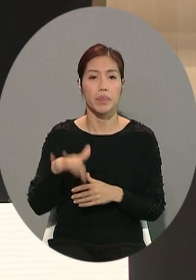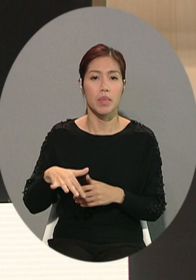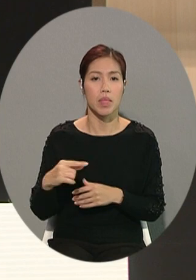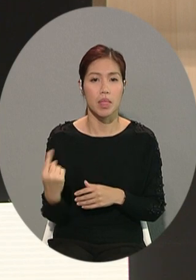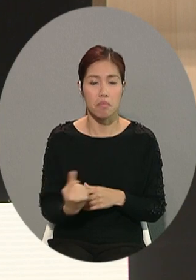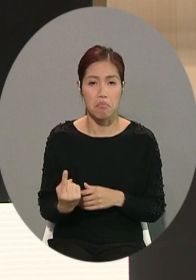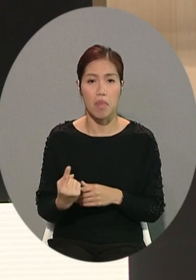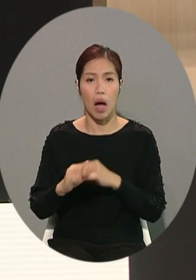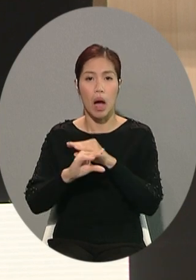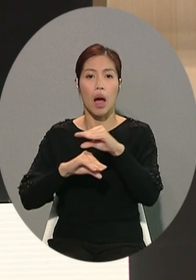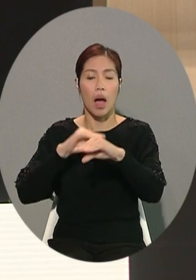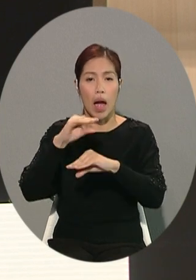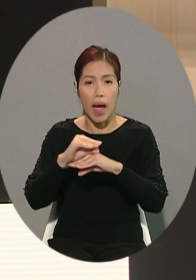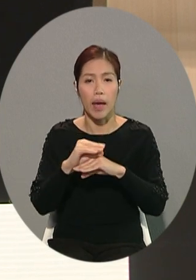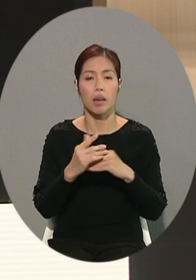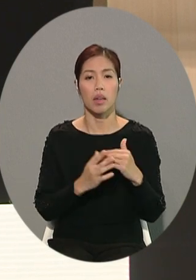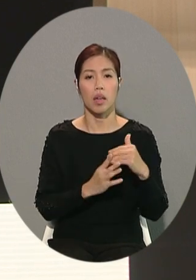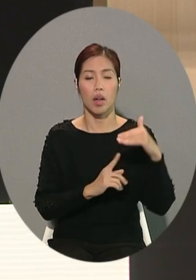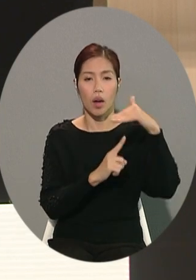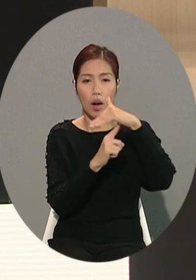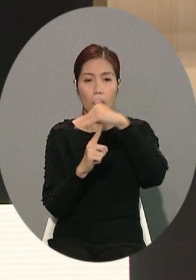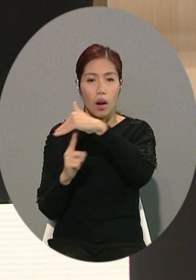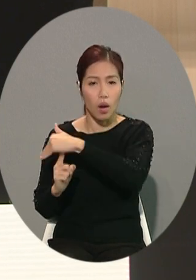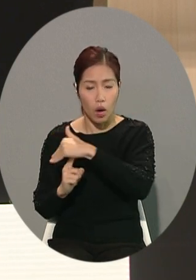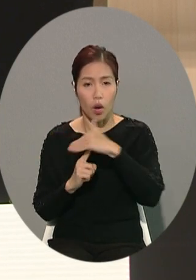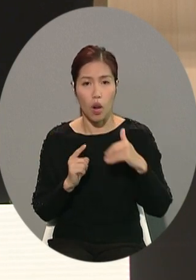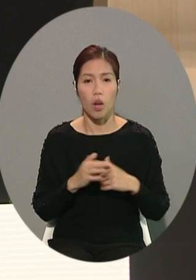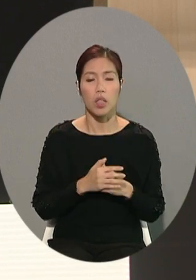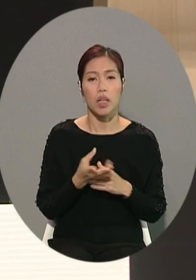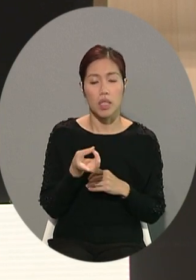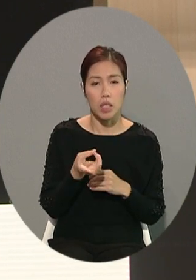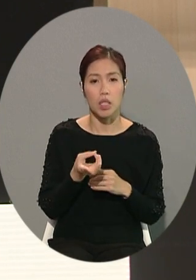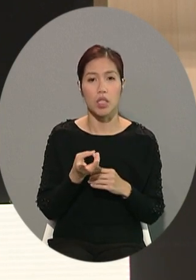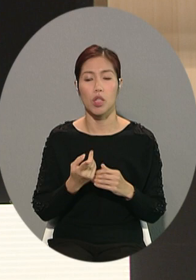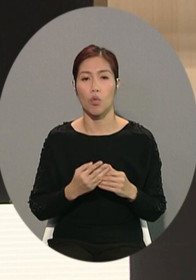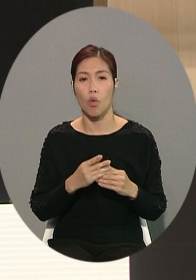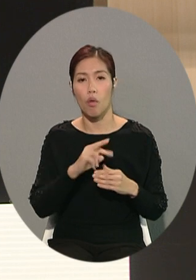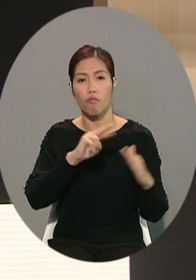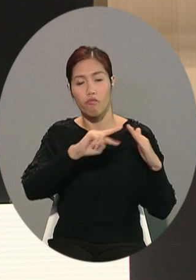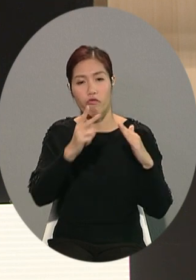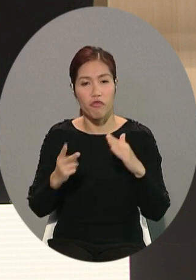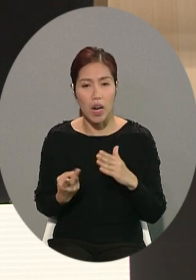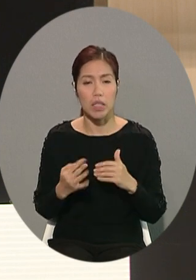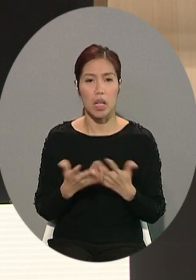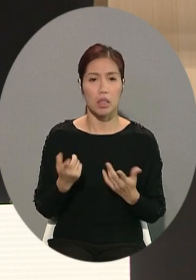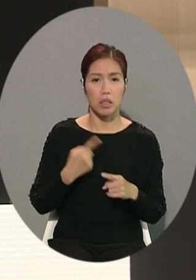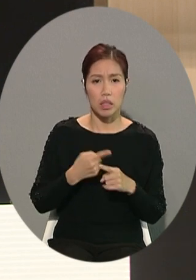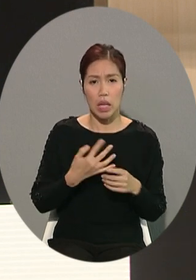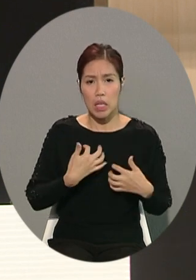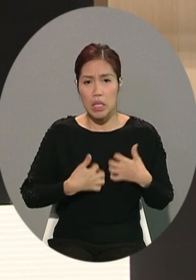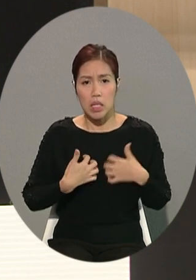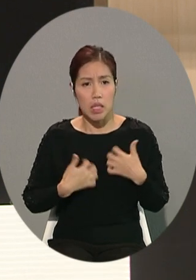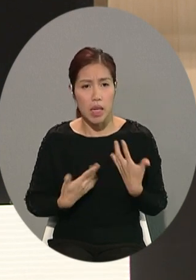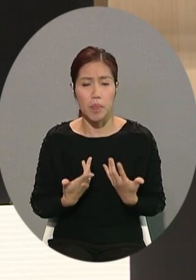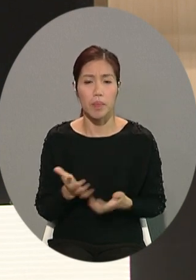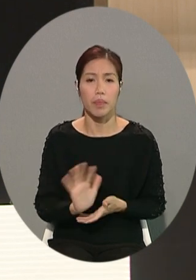一些涼亭，起了幾個涼亭或者一些小型的翻新工程，這個呢其實絕對不是急市民所急，即其實在